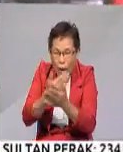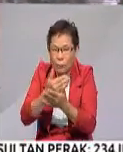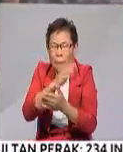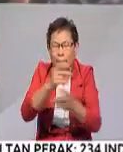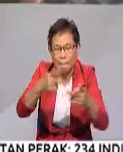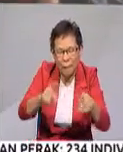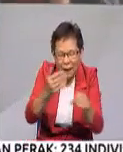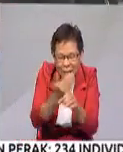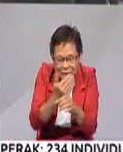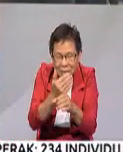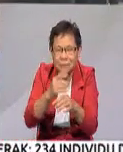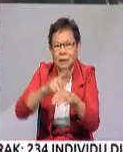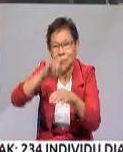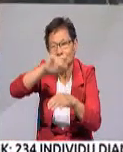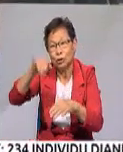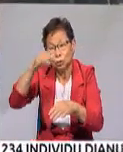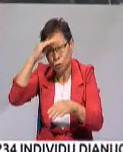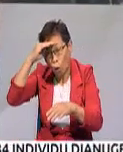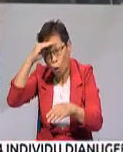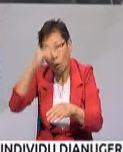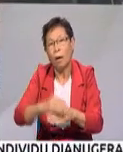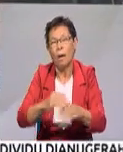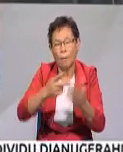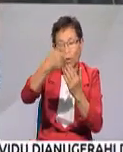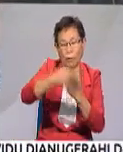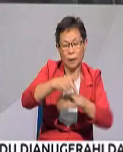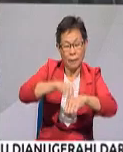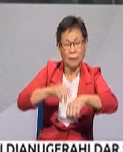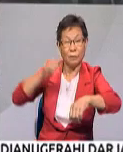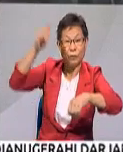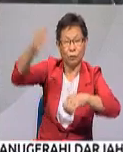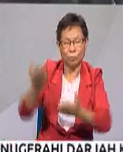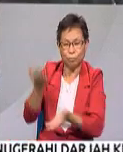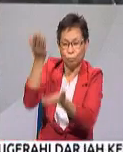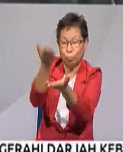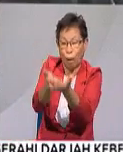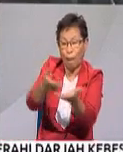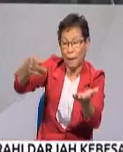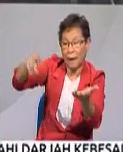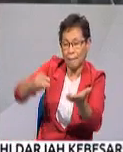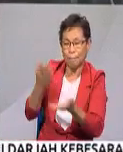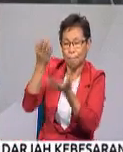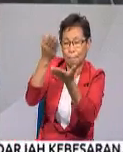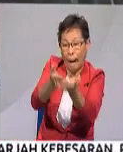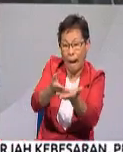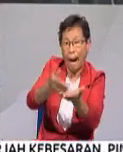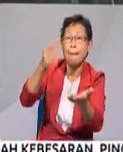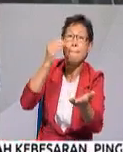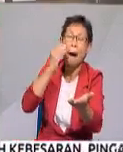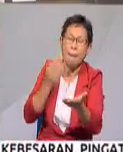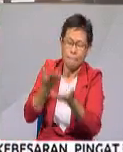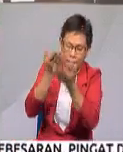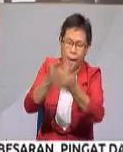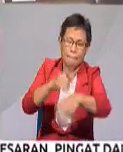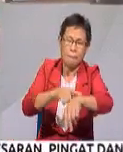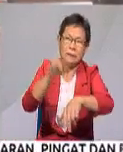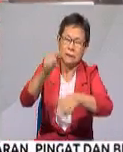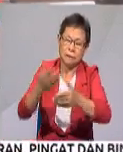Johor. Pelaksanaan projek jangka masa panjang itu akan dibentangkan kepada Perdana Menteri Tun Dr. Mahathir Mohamad dalam masa